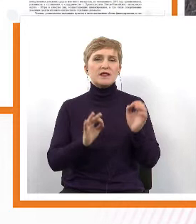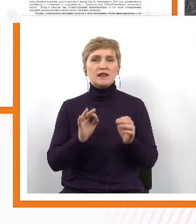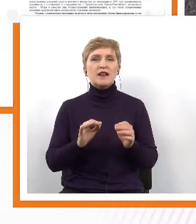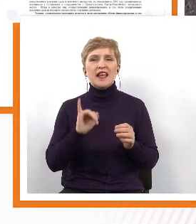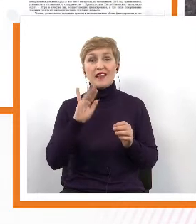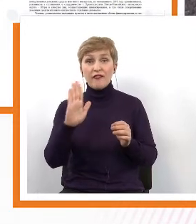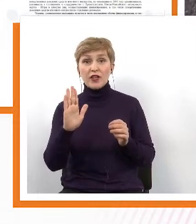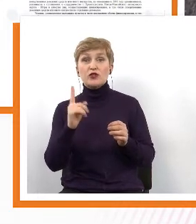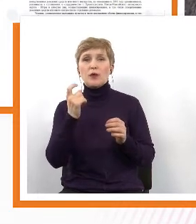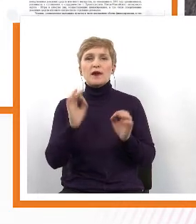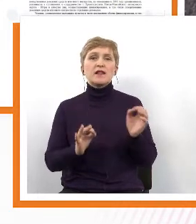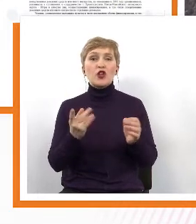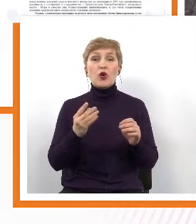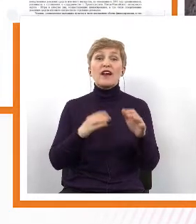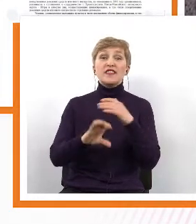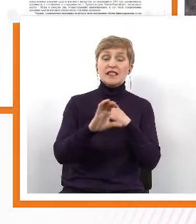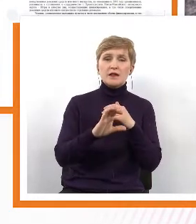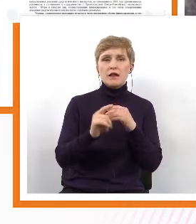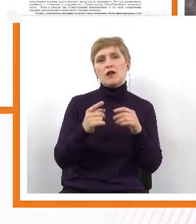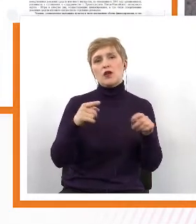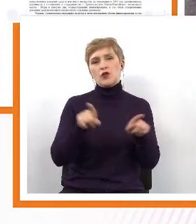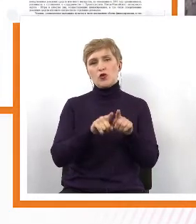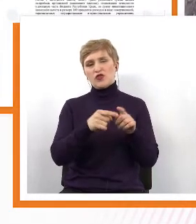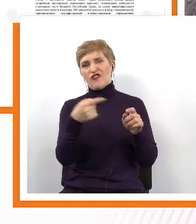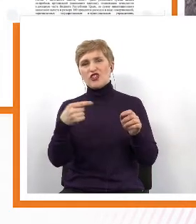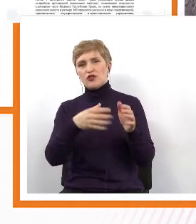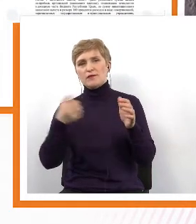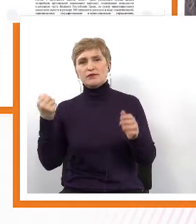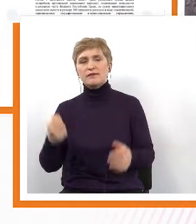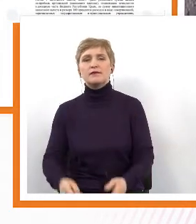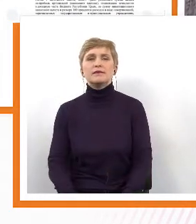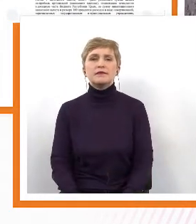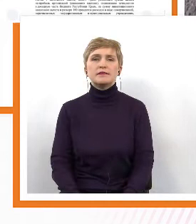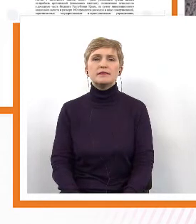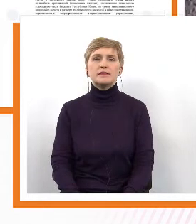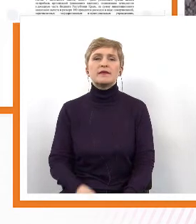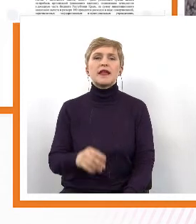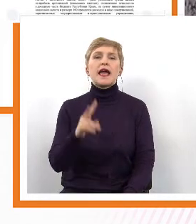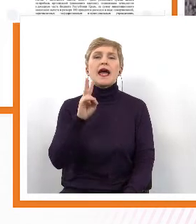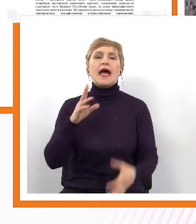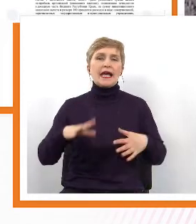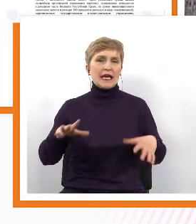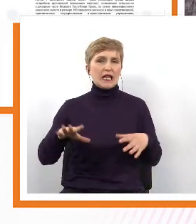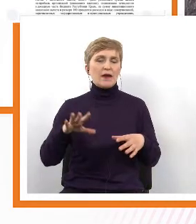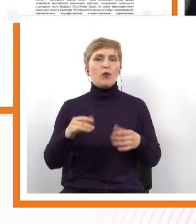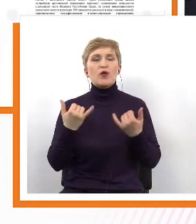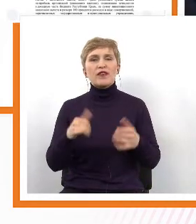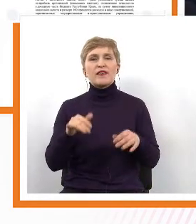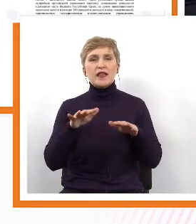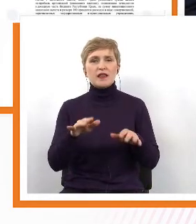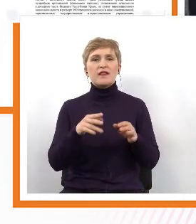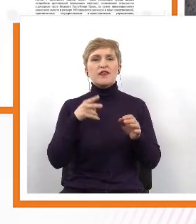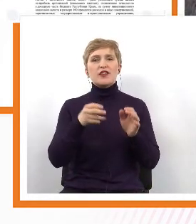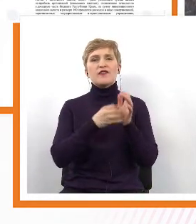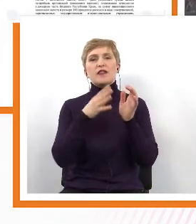сколько внесли, столько и вы получаете вычета. Да? Дальше. Крым. Удивительное дело, в 2019 году